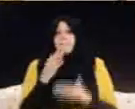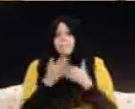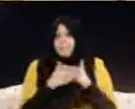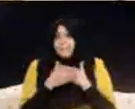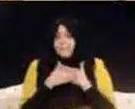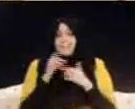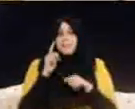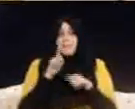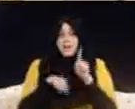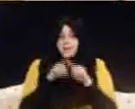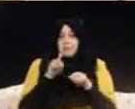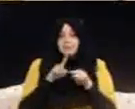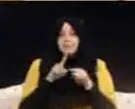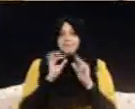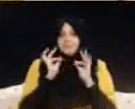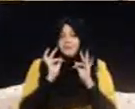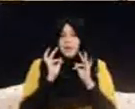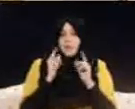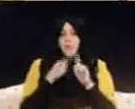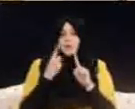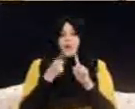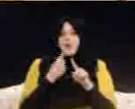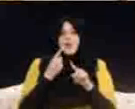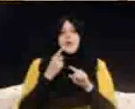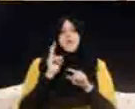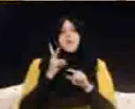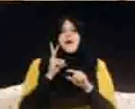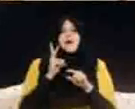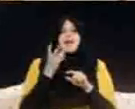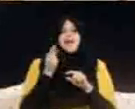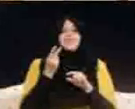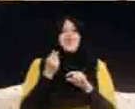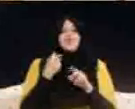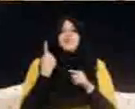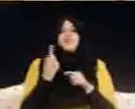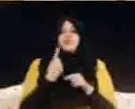مساله مهمه محمد صالح، باش ما تبقاش الاموال تدور دائما